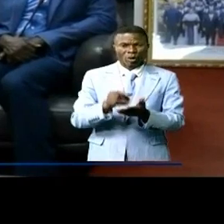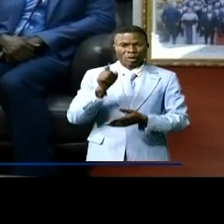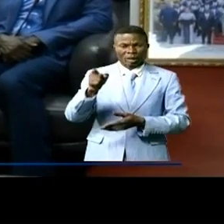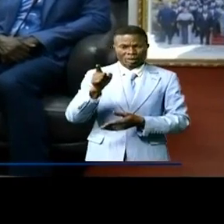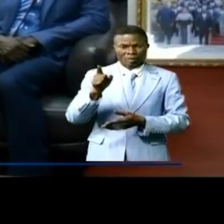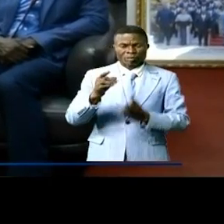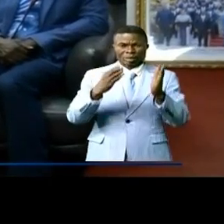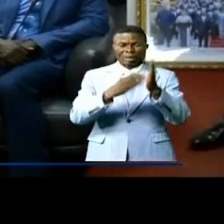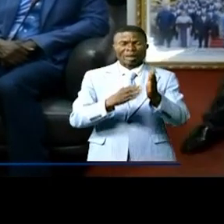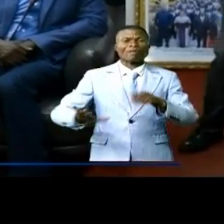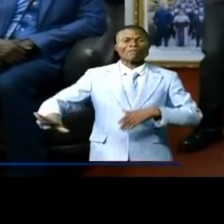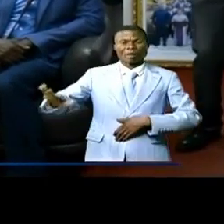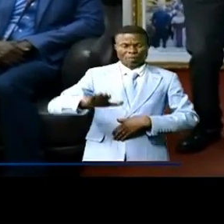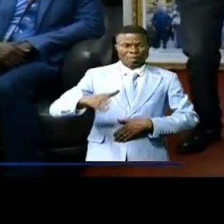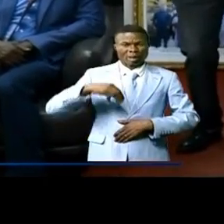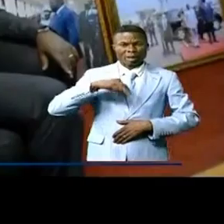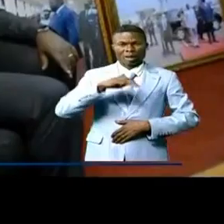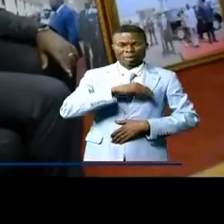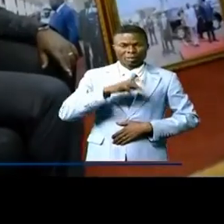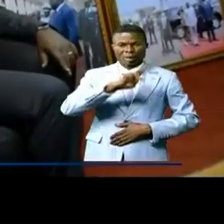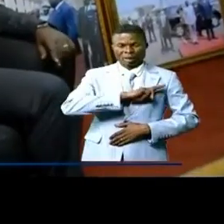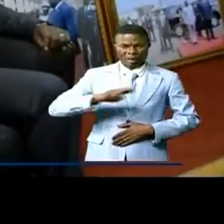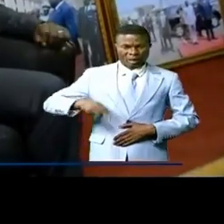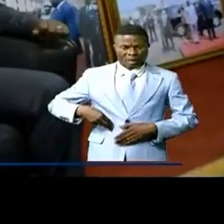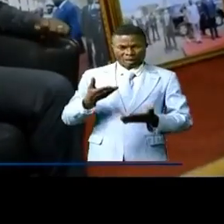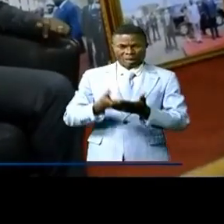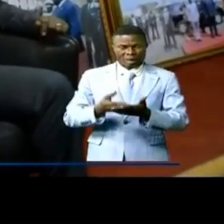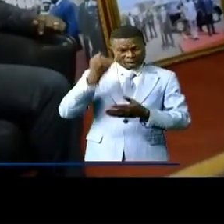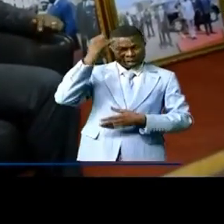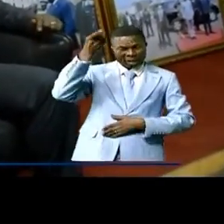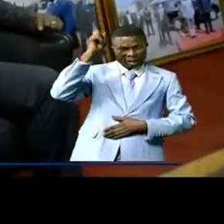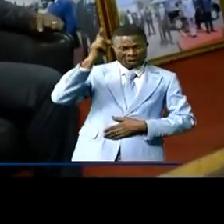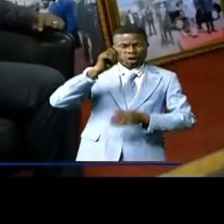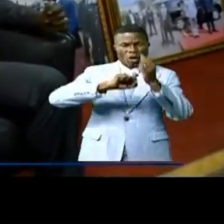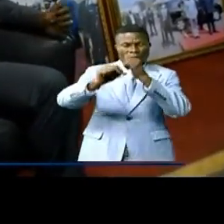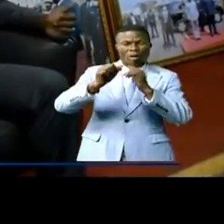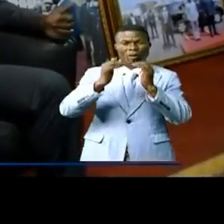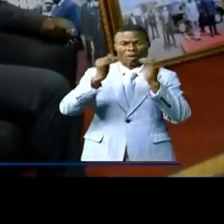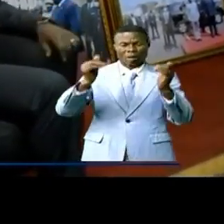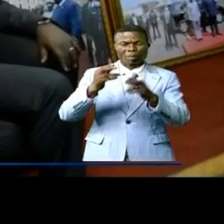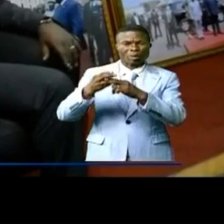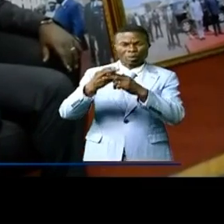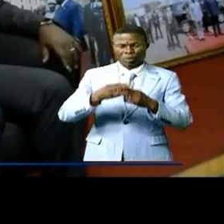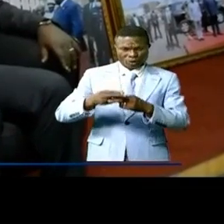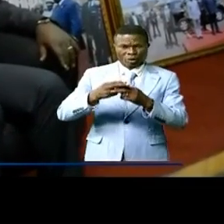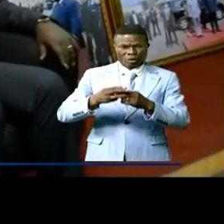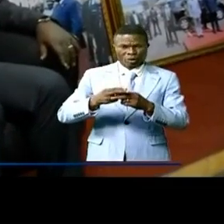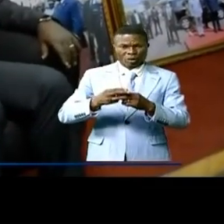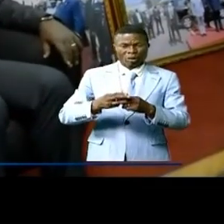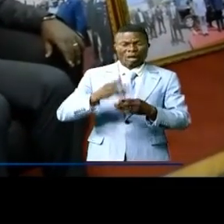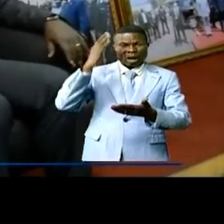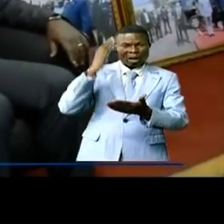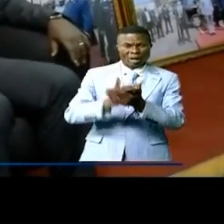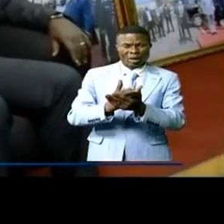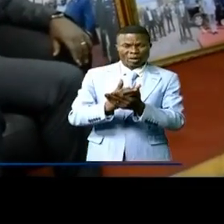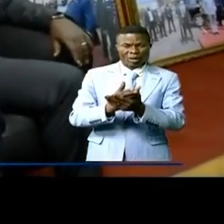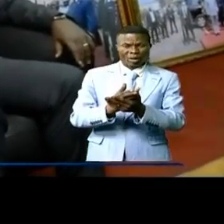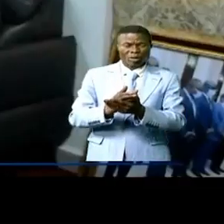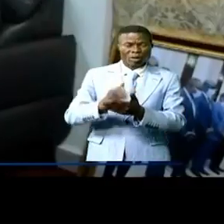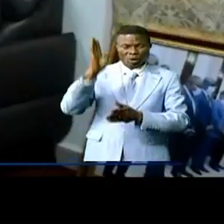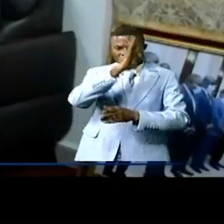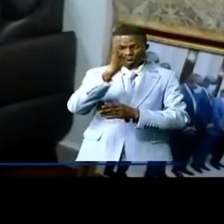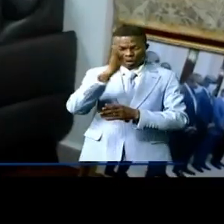neuf pays membres de la sdc vise à promouvoir la paix la sécurité à lutter contre la piraterie maritime